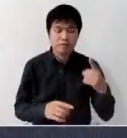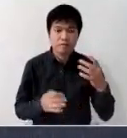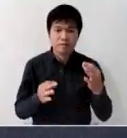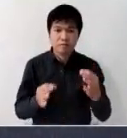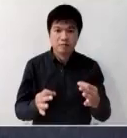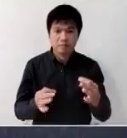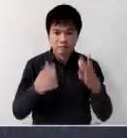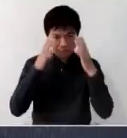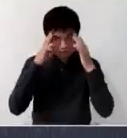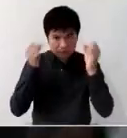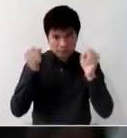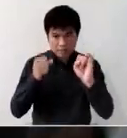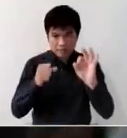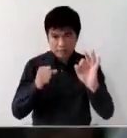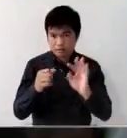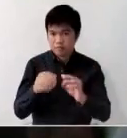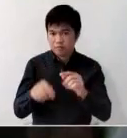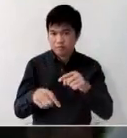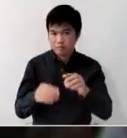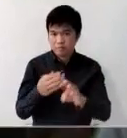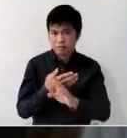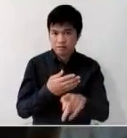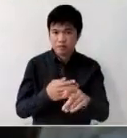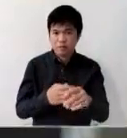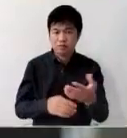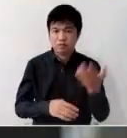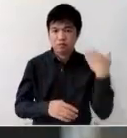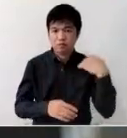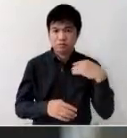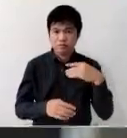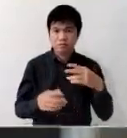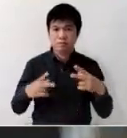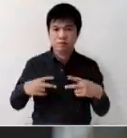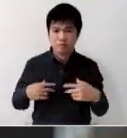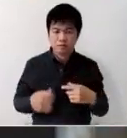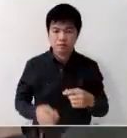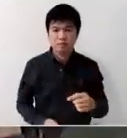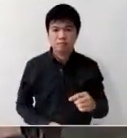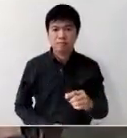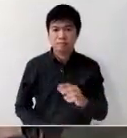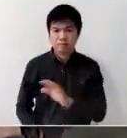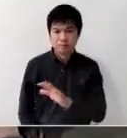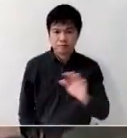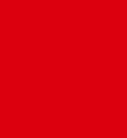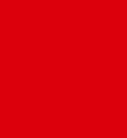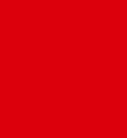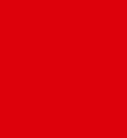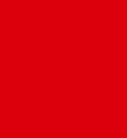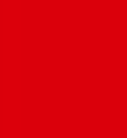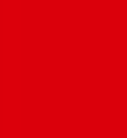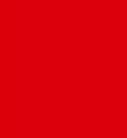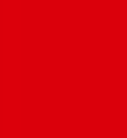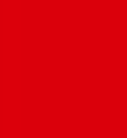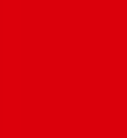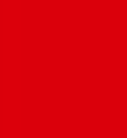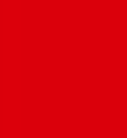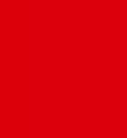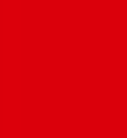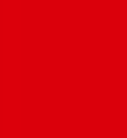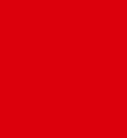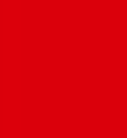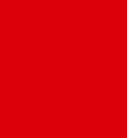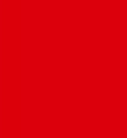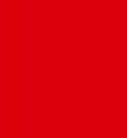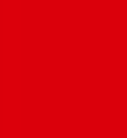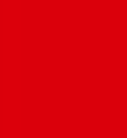ang lumang school calendar. Nagbabalita mula sa frontline, Hannibal Talete, News 5. Mga kapatid, Gretchen